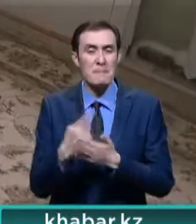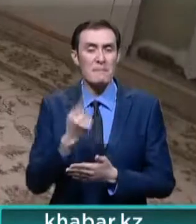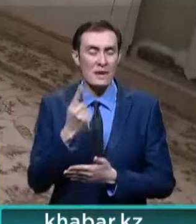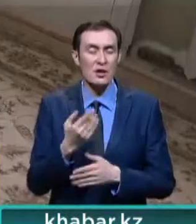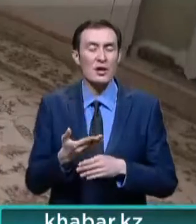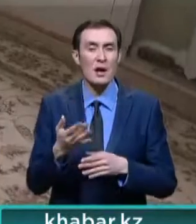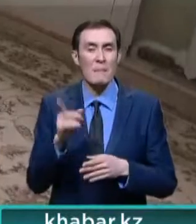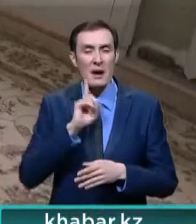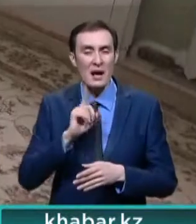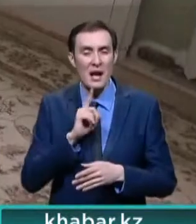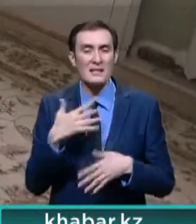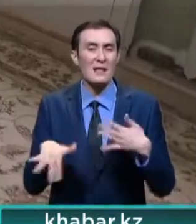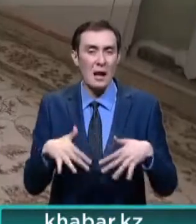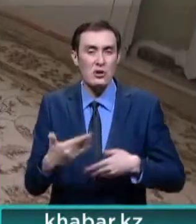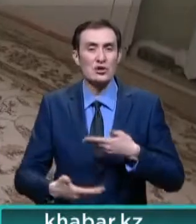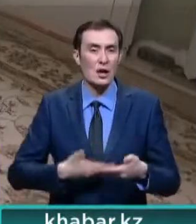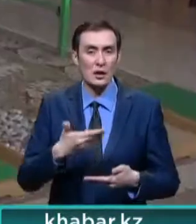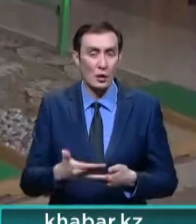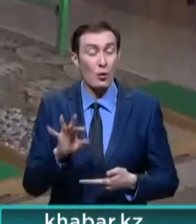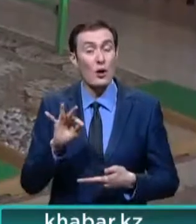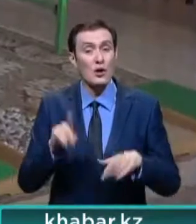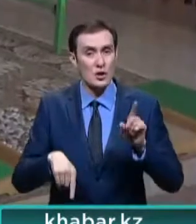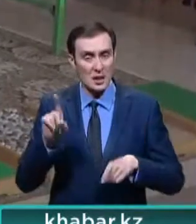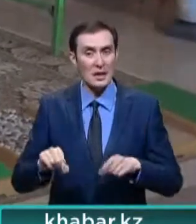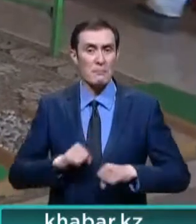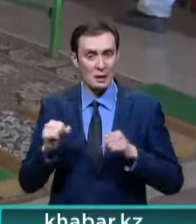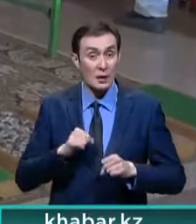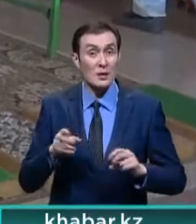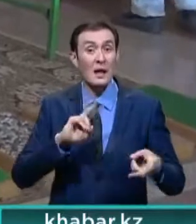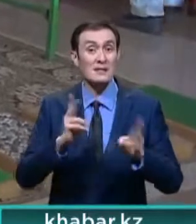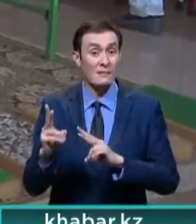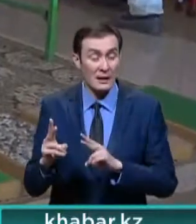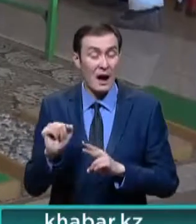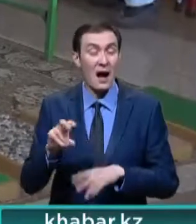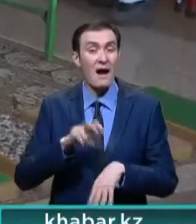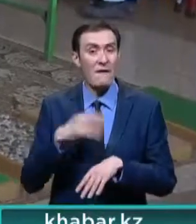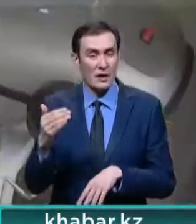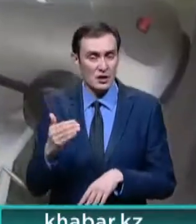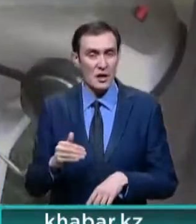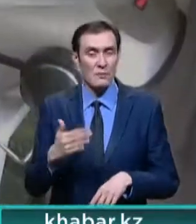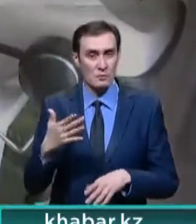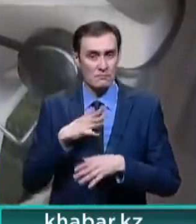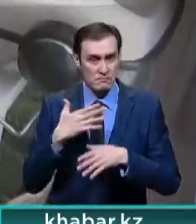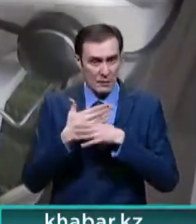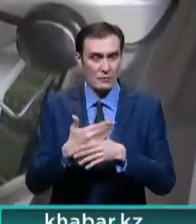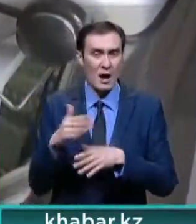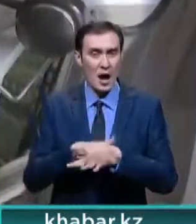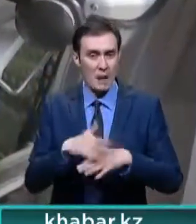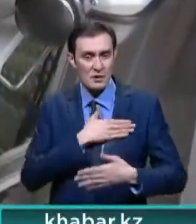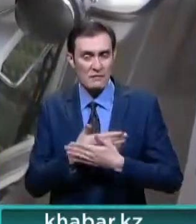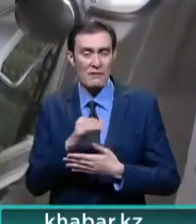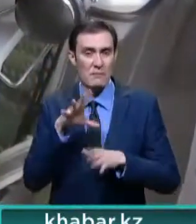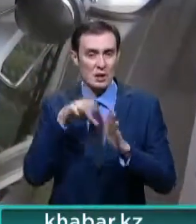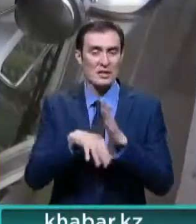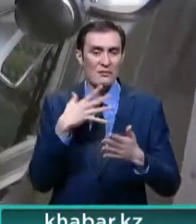пусть еще и неуверенные шаги. Впрочем, некоторые даже пытаются танцевать. Молодой врач заручился поддержкой общественников в